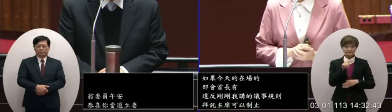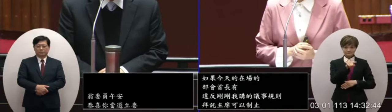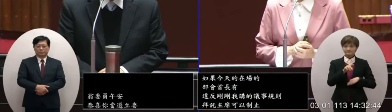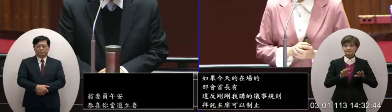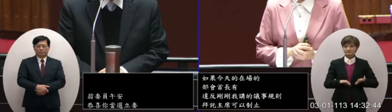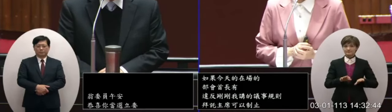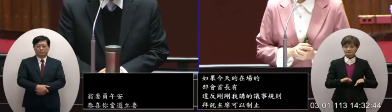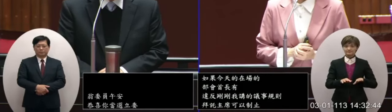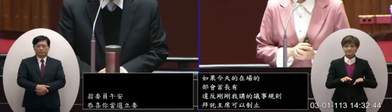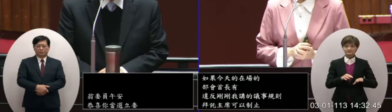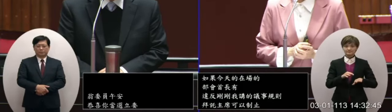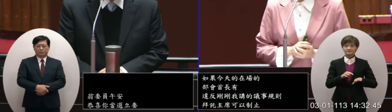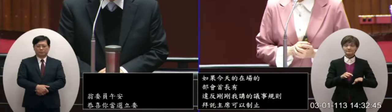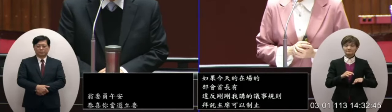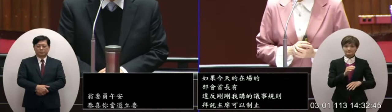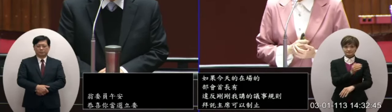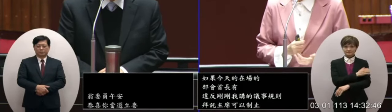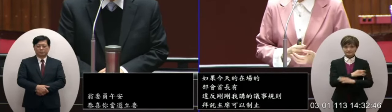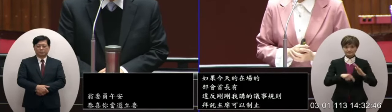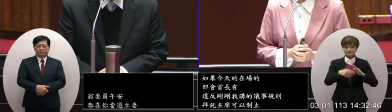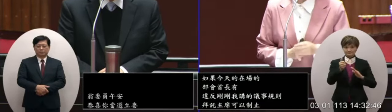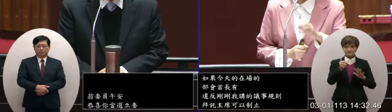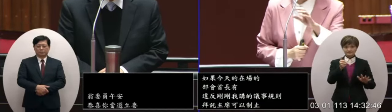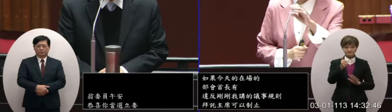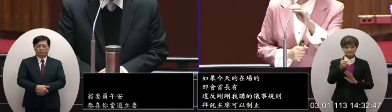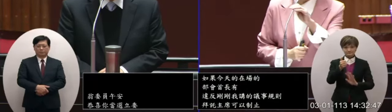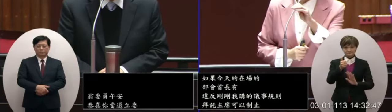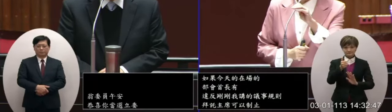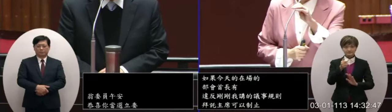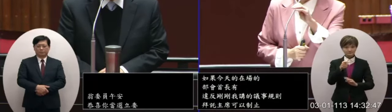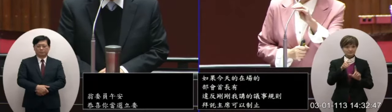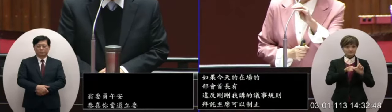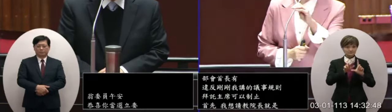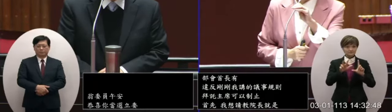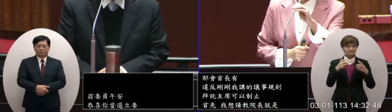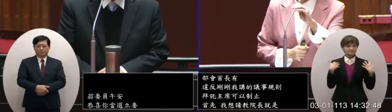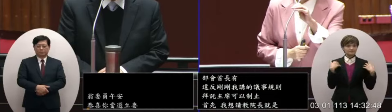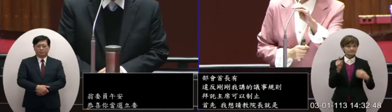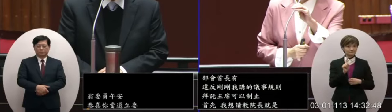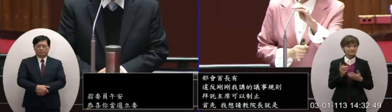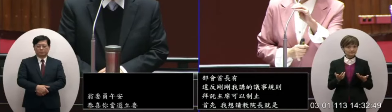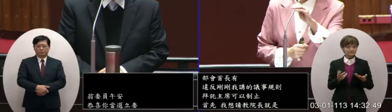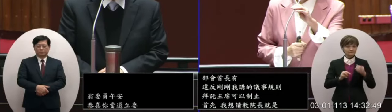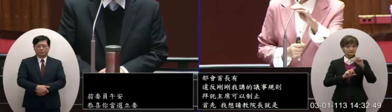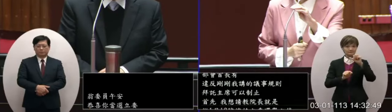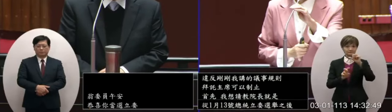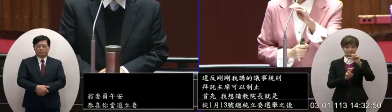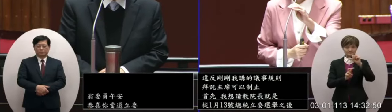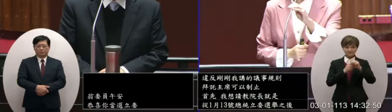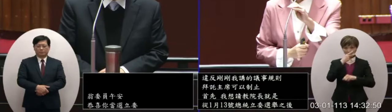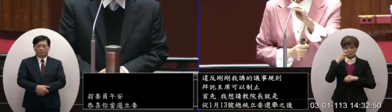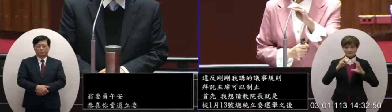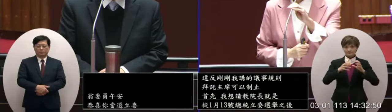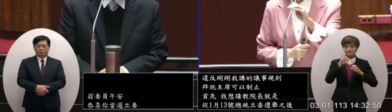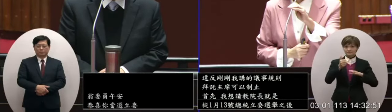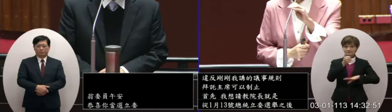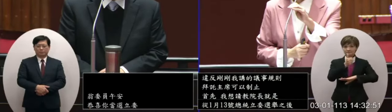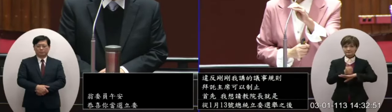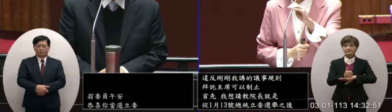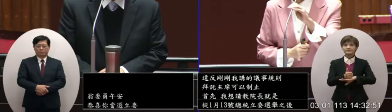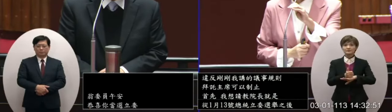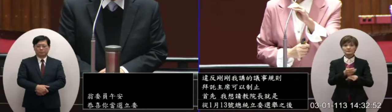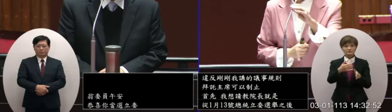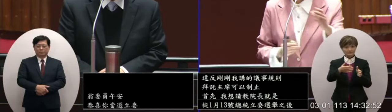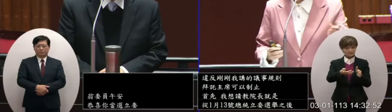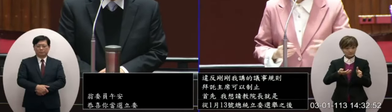军的陈院长内阁是扮演个什么样的角色？在520赖清德总统上任